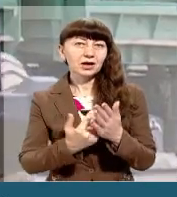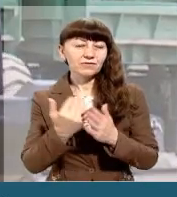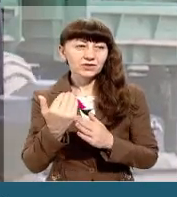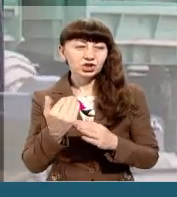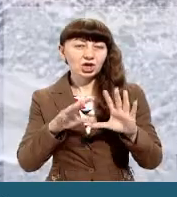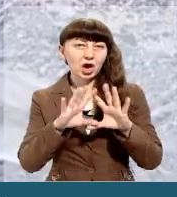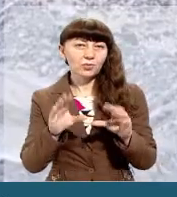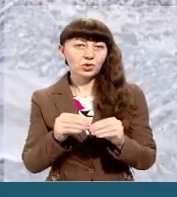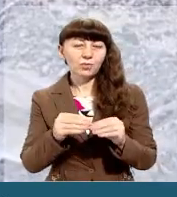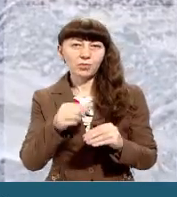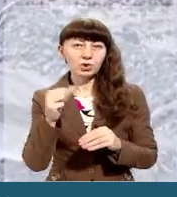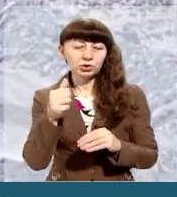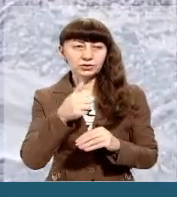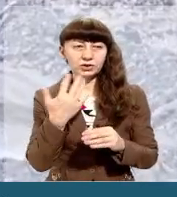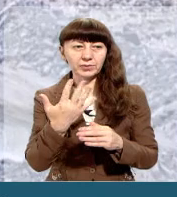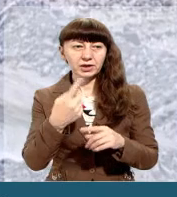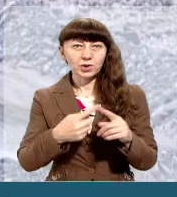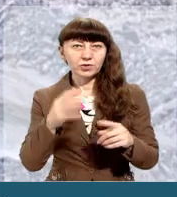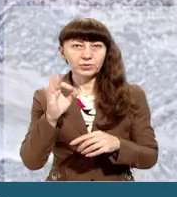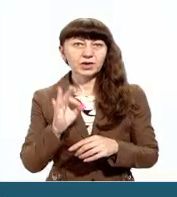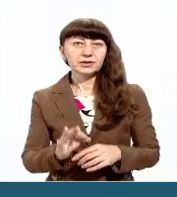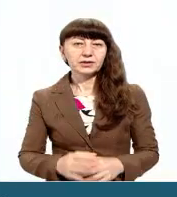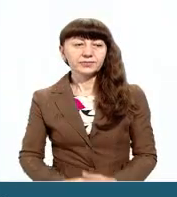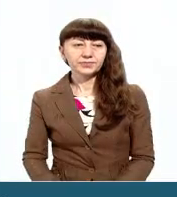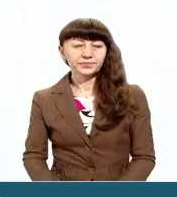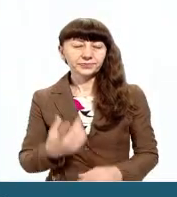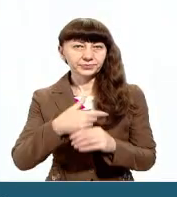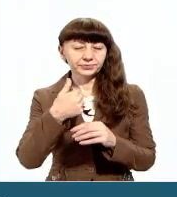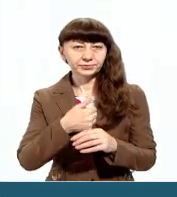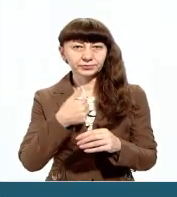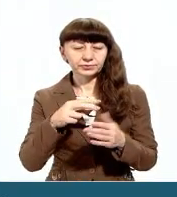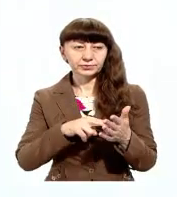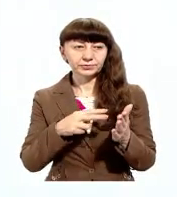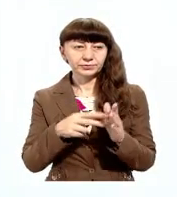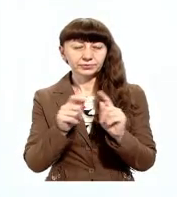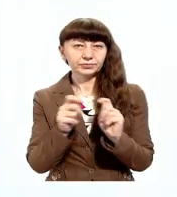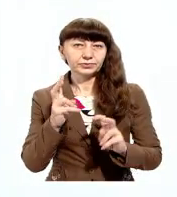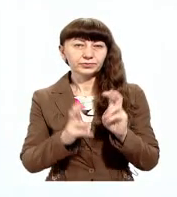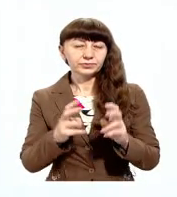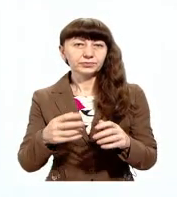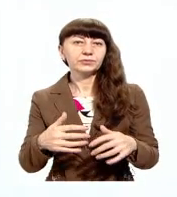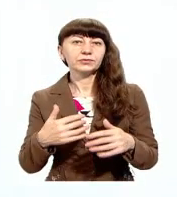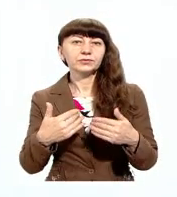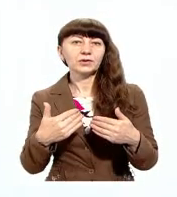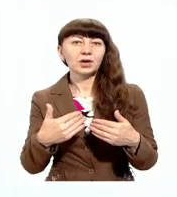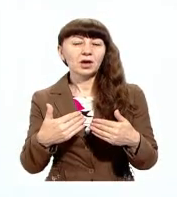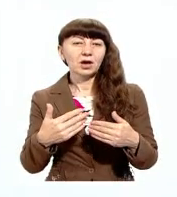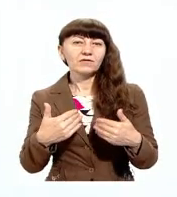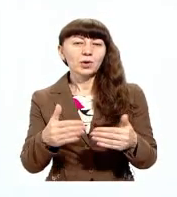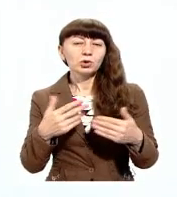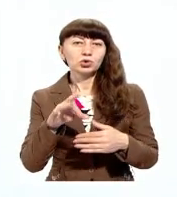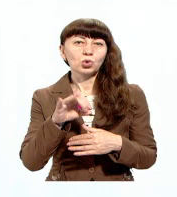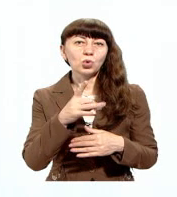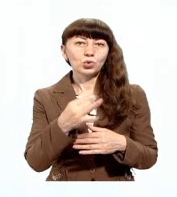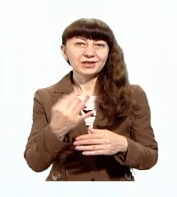фактический объем прошлого года на 5,5%. В текущем году планируется запустить завод по производству чугунного литья стоимостью более